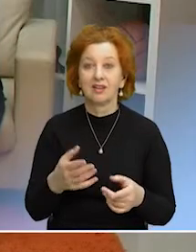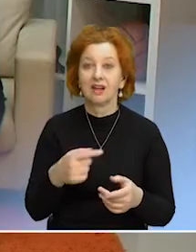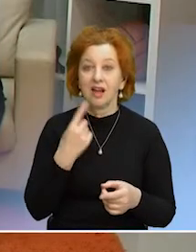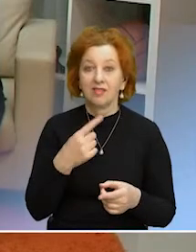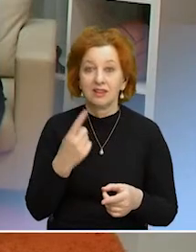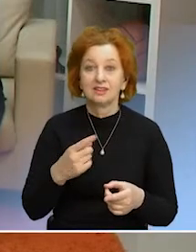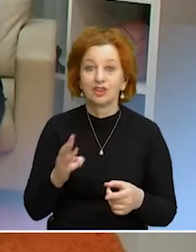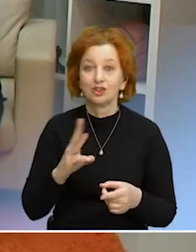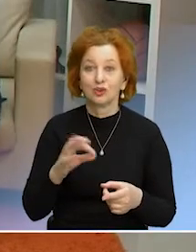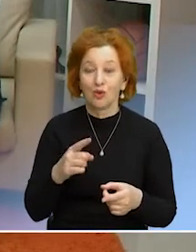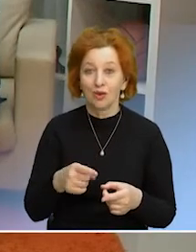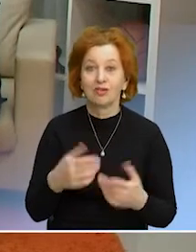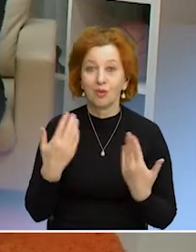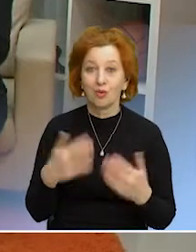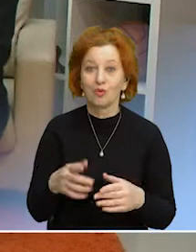построить? А говорите, ничего не понимаете.